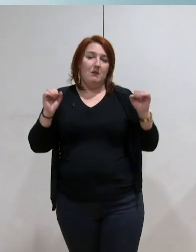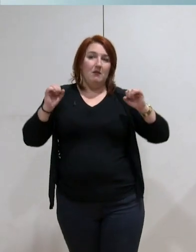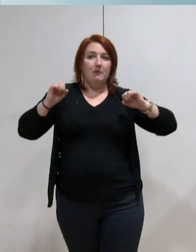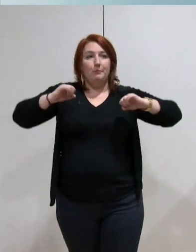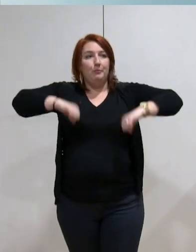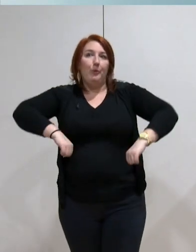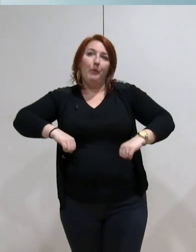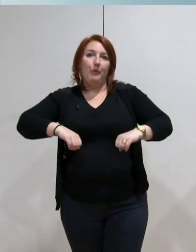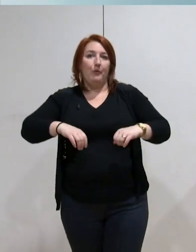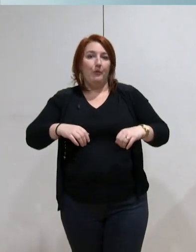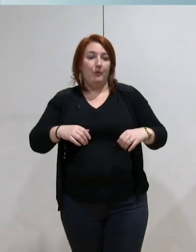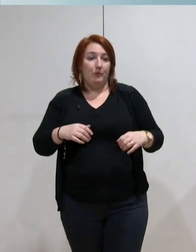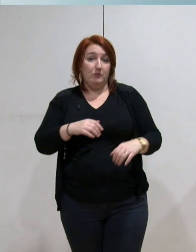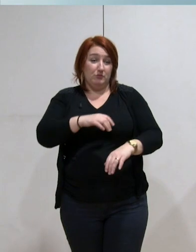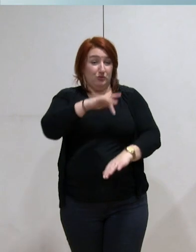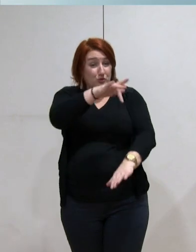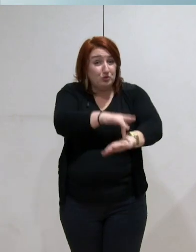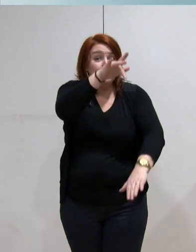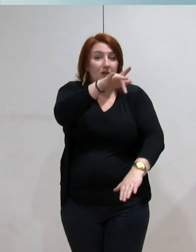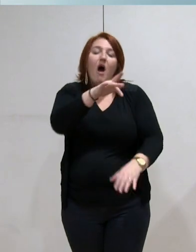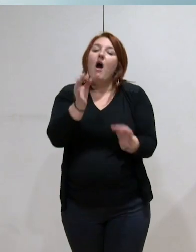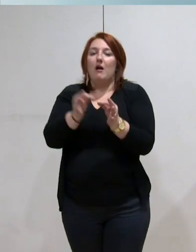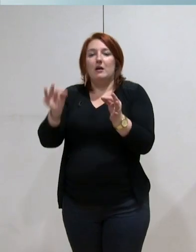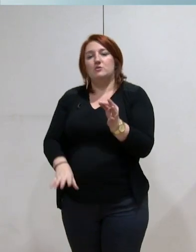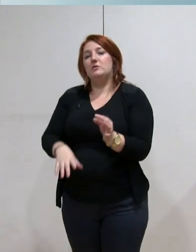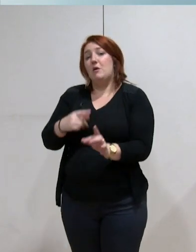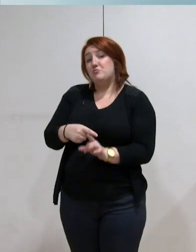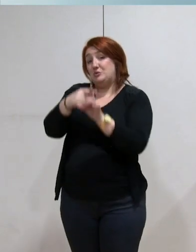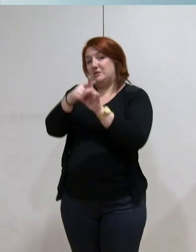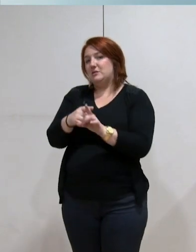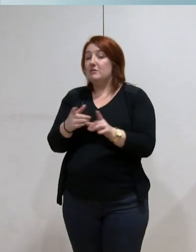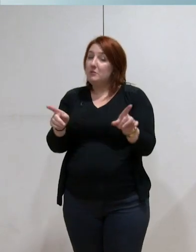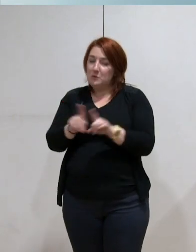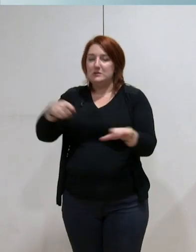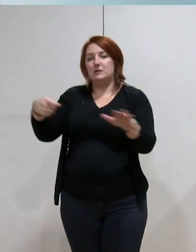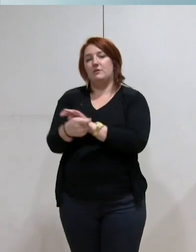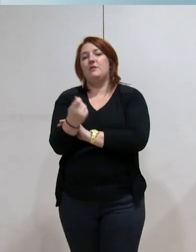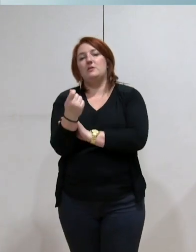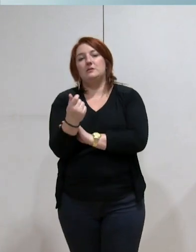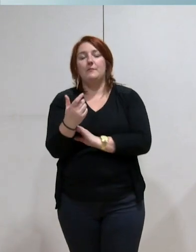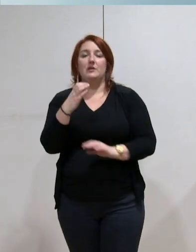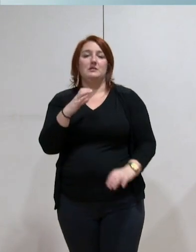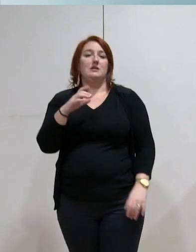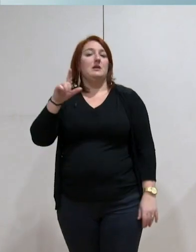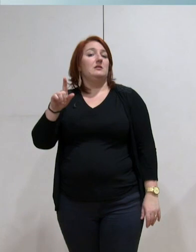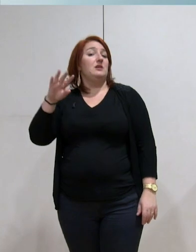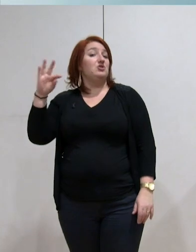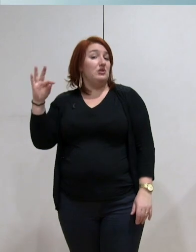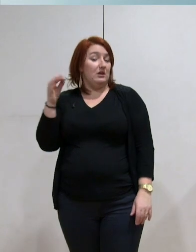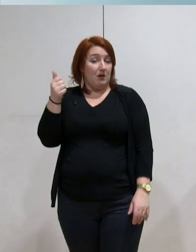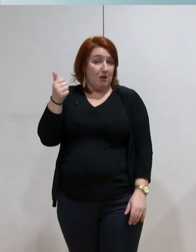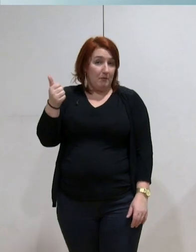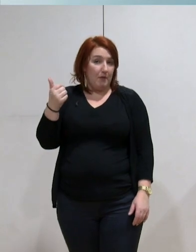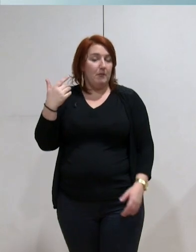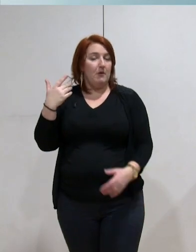ce coupl posi et et financière non la CTG en elle-même nous a permis de redire et de rappeler quelles